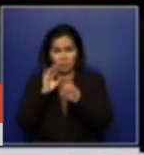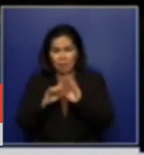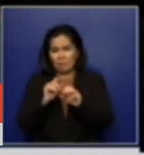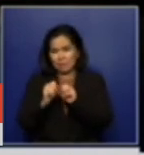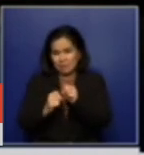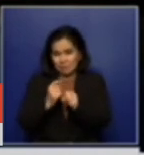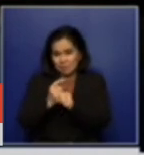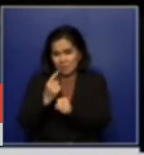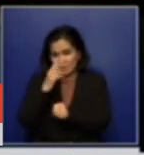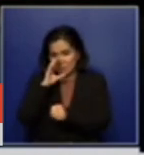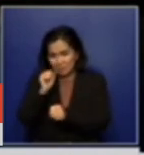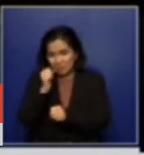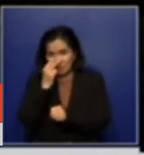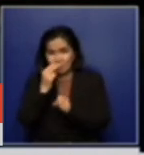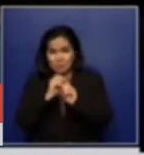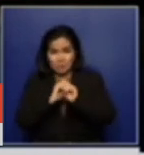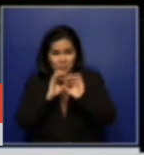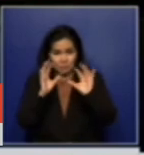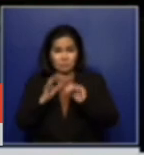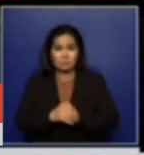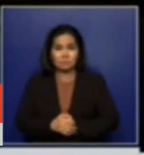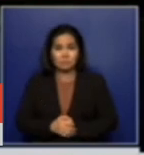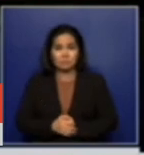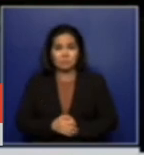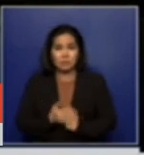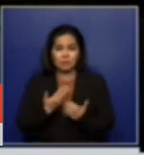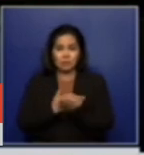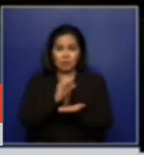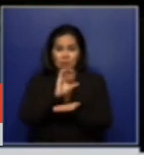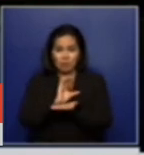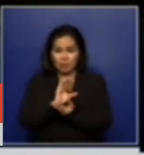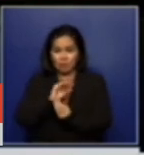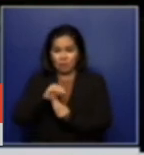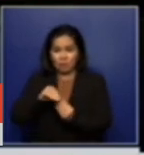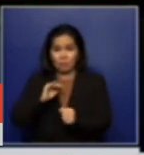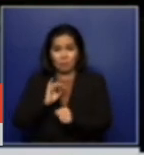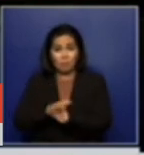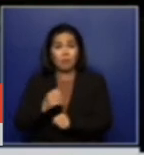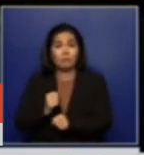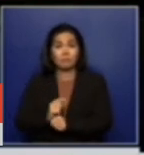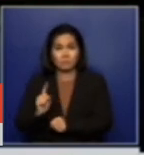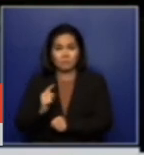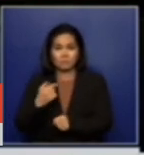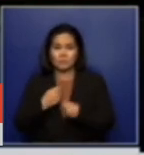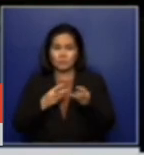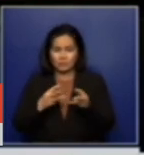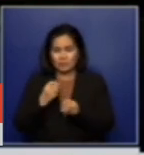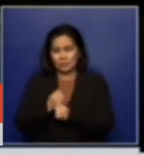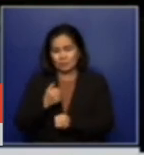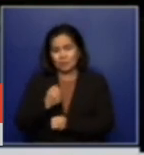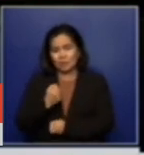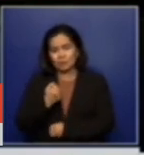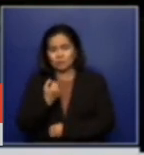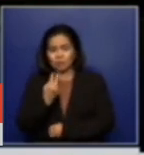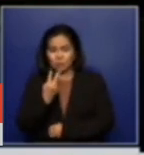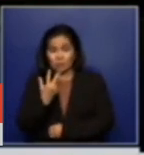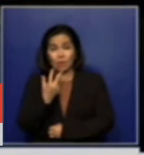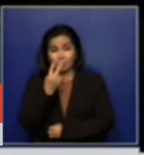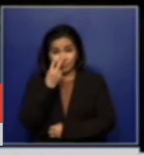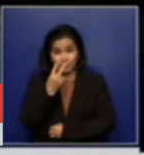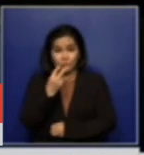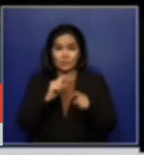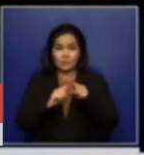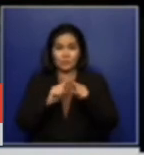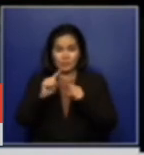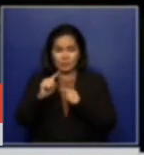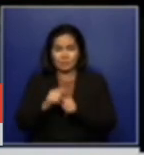เนี่ยจะทำยังไงครับงบประมาณใช้ไม่พอผมมีทางเลือกให้ 2-3 ทางทางที่1ครับมีการดึงง